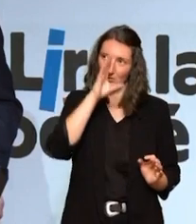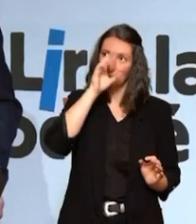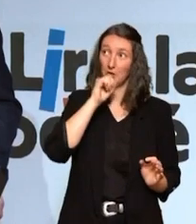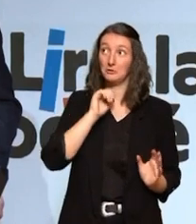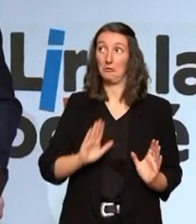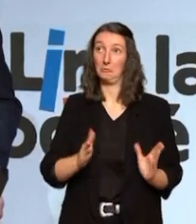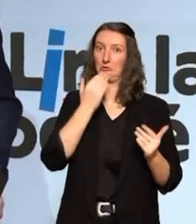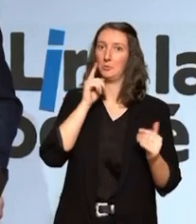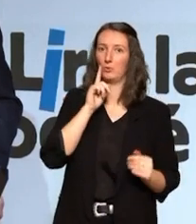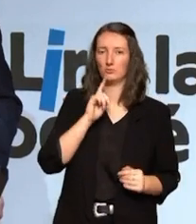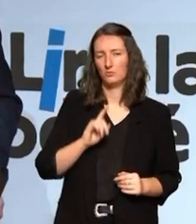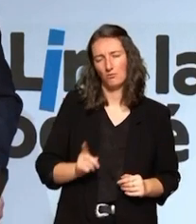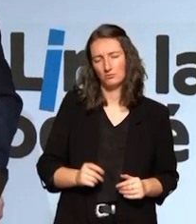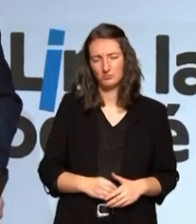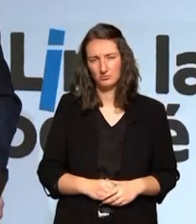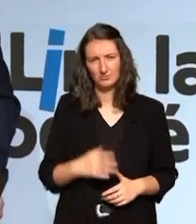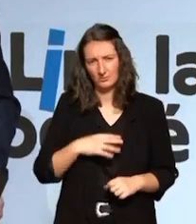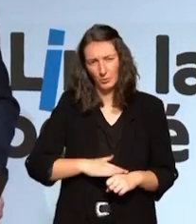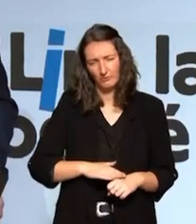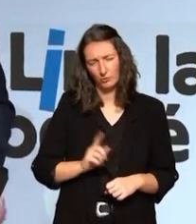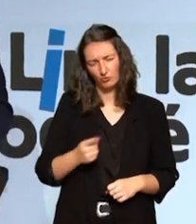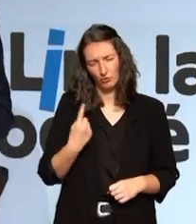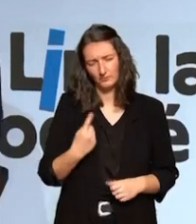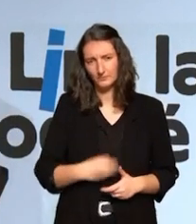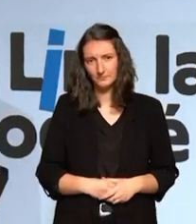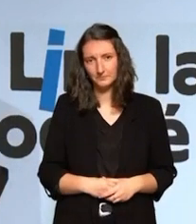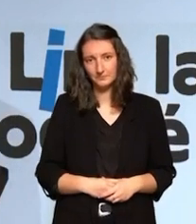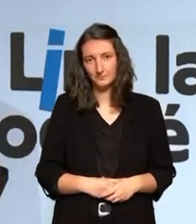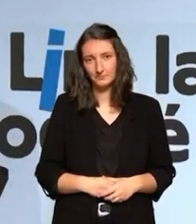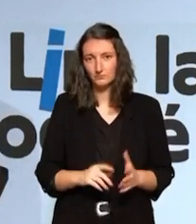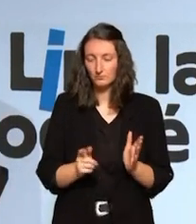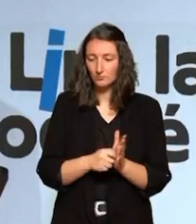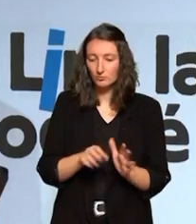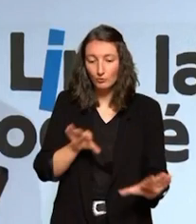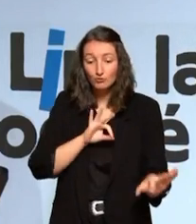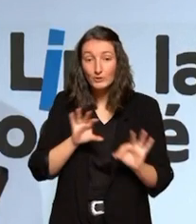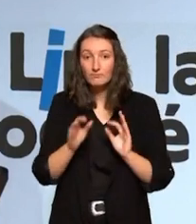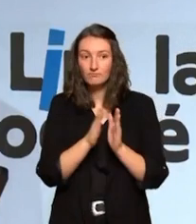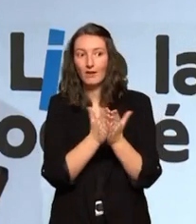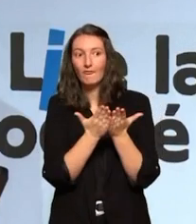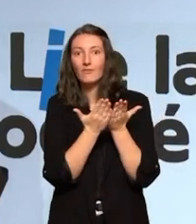retrait. Il n'y a pas de hasard dans les choix que l'on fait des livres qu'on lit